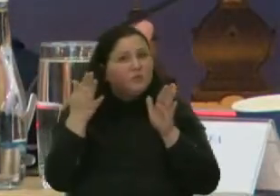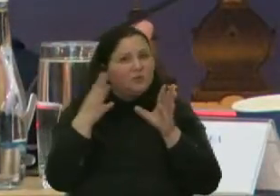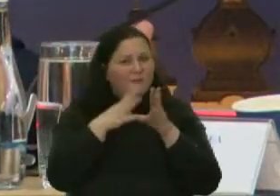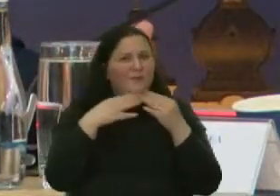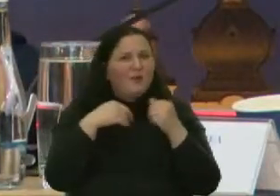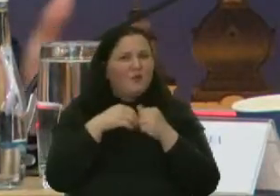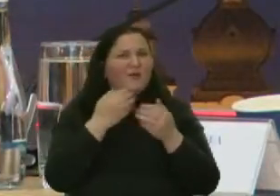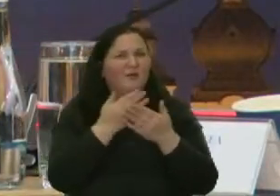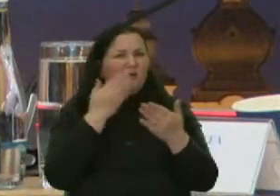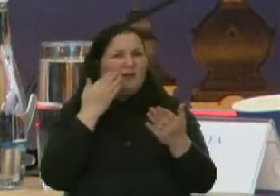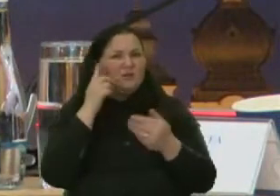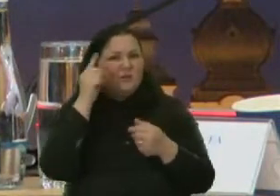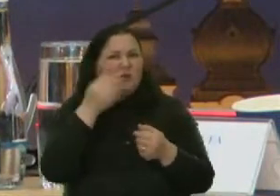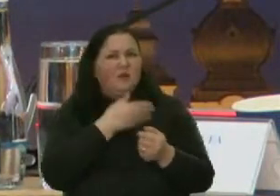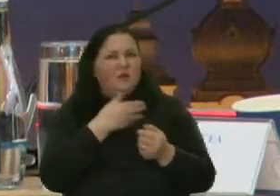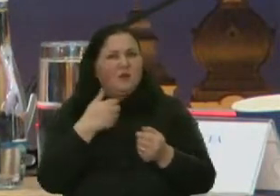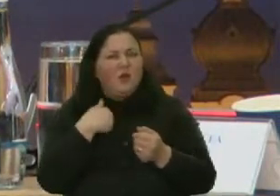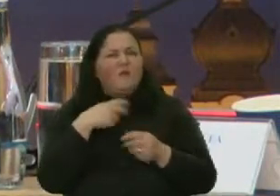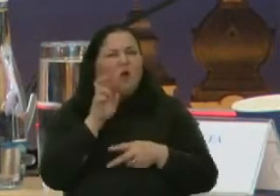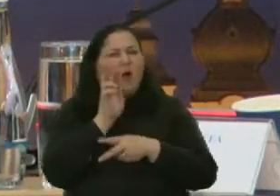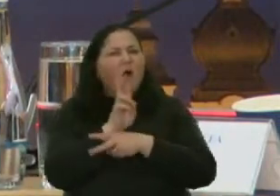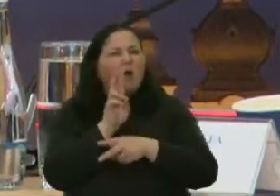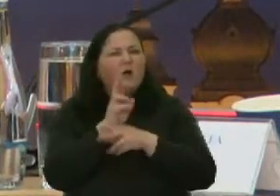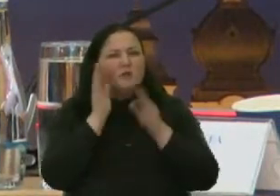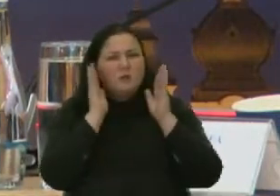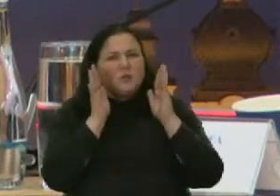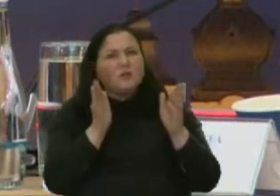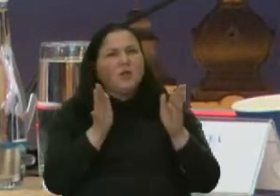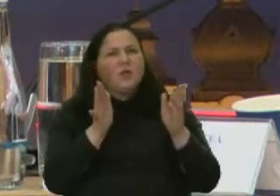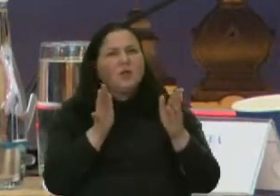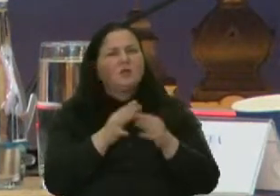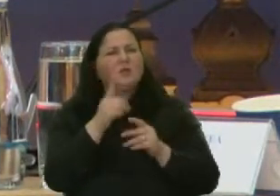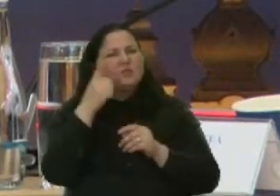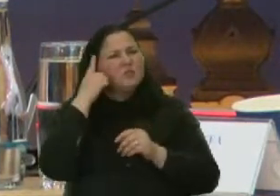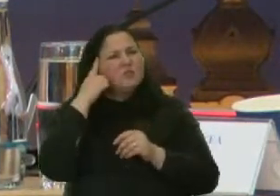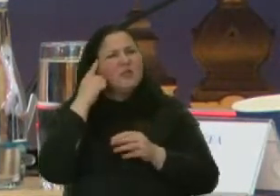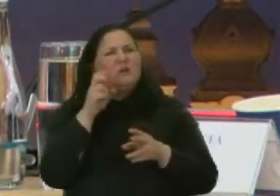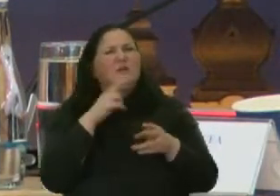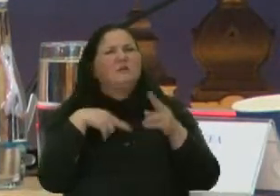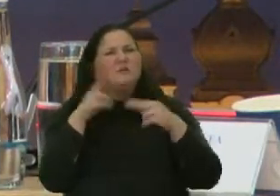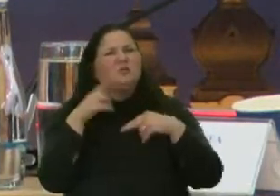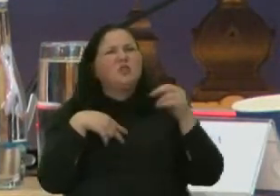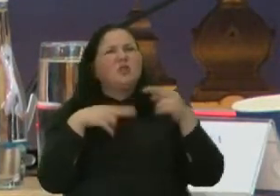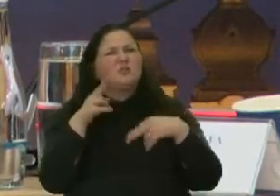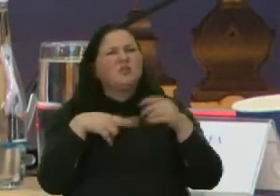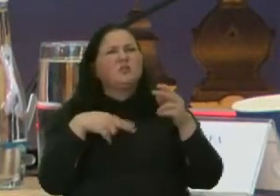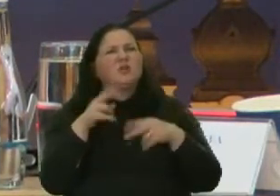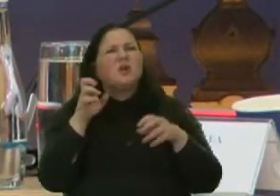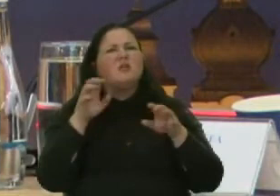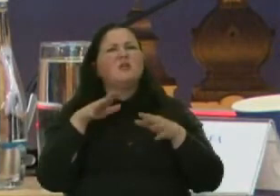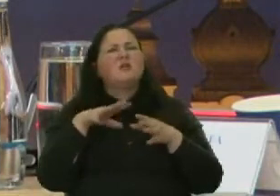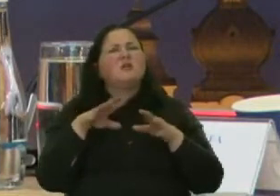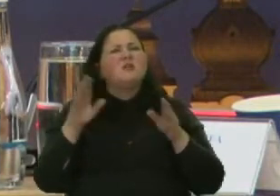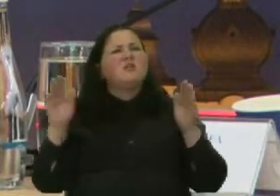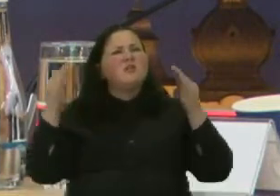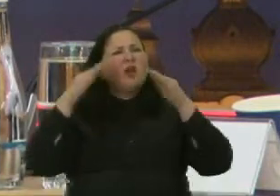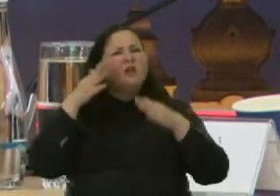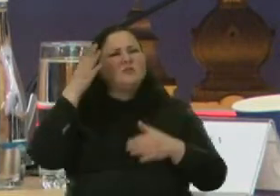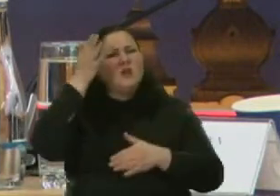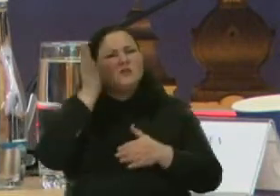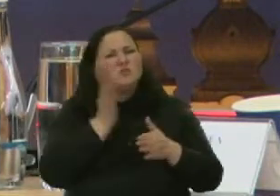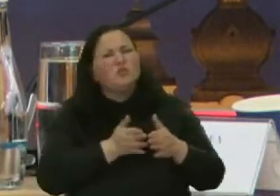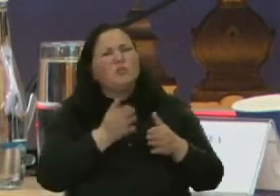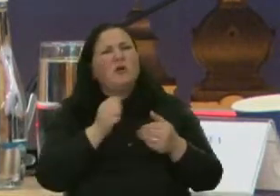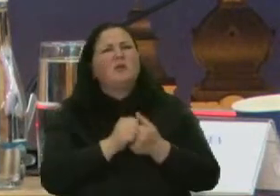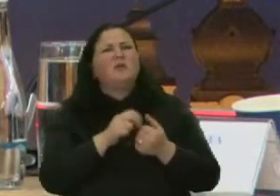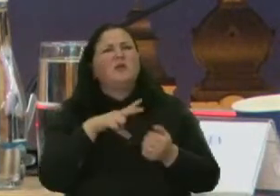București am stat cu ochii pe el pentru că știți bine cât critică a fost pe marginea proiectului că s au surpat dealurile că e centură de diamant că nu